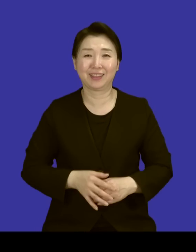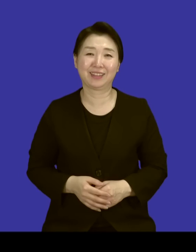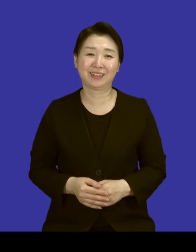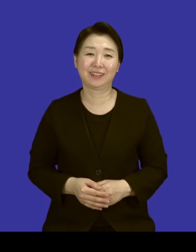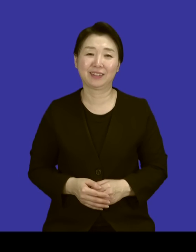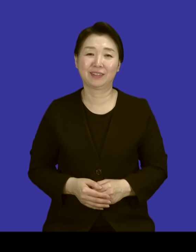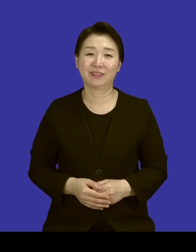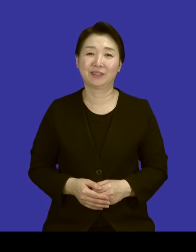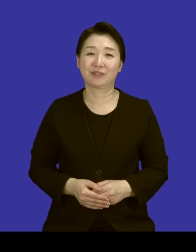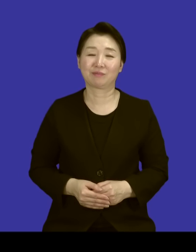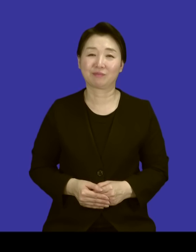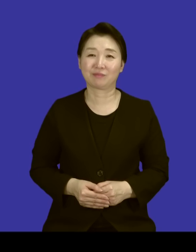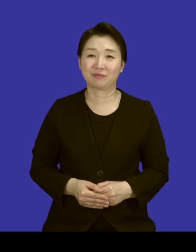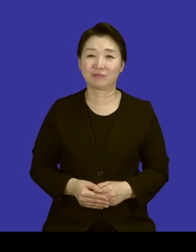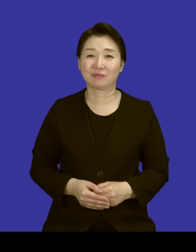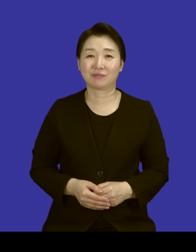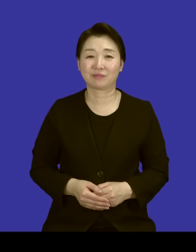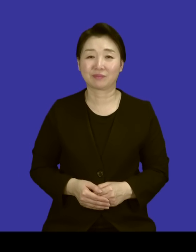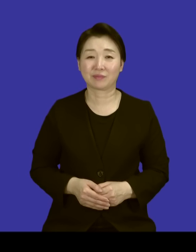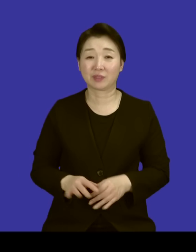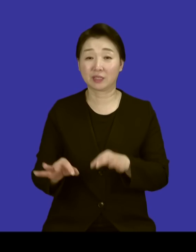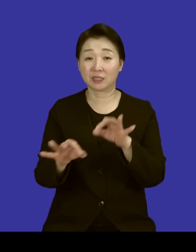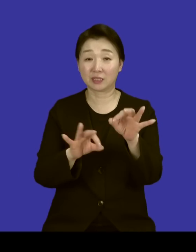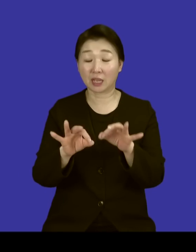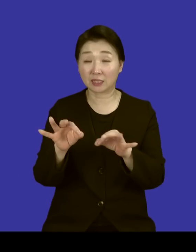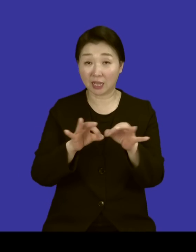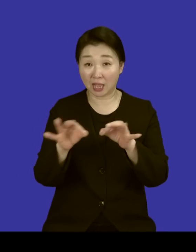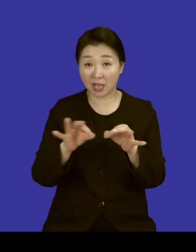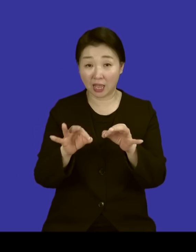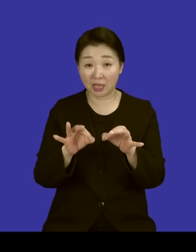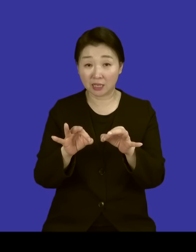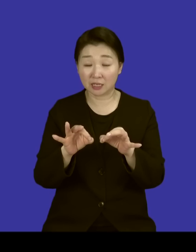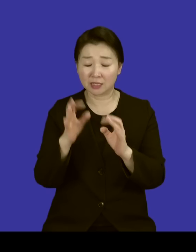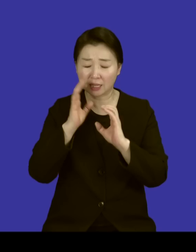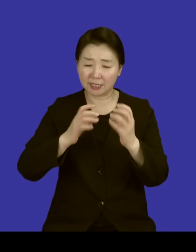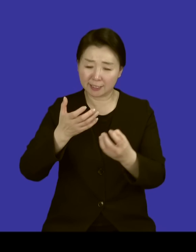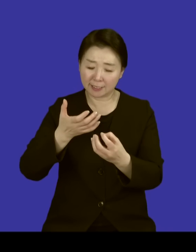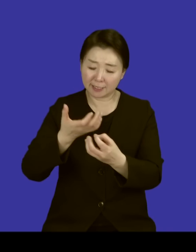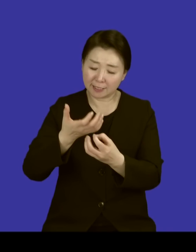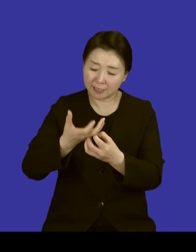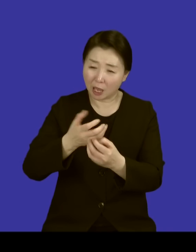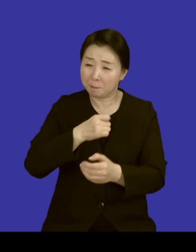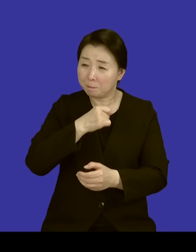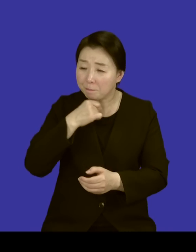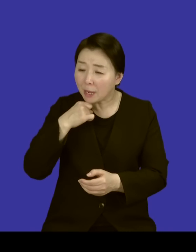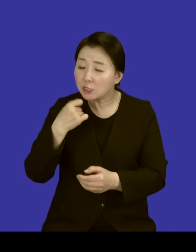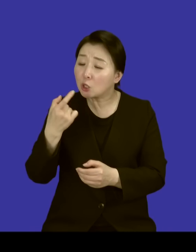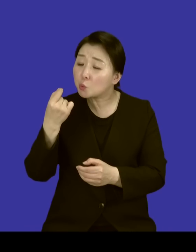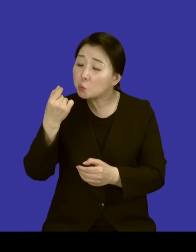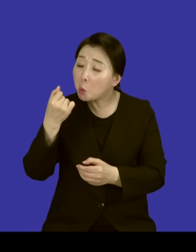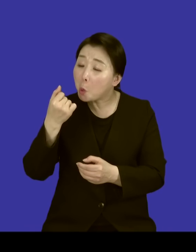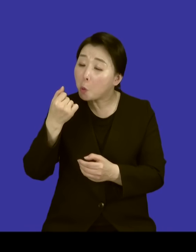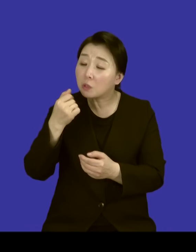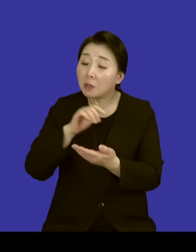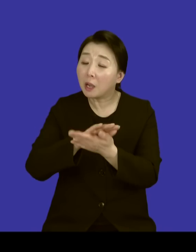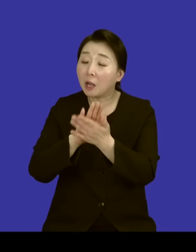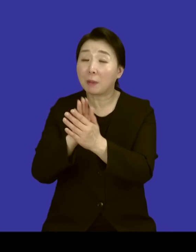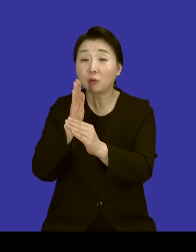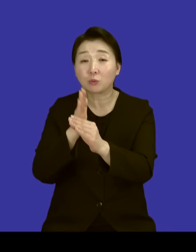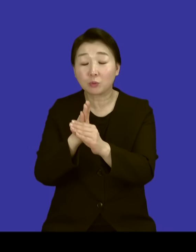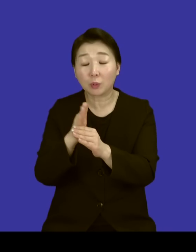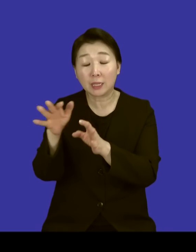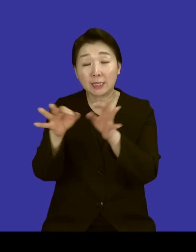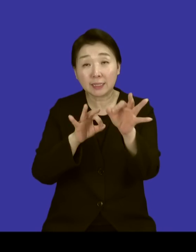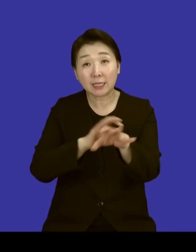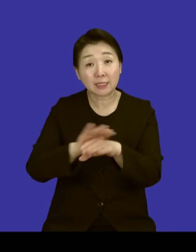예. 근데 장사가 갑자기 그쯤에 이제 찌개도 맛을 좀 만들기 시작할 쯤이었는데 장사가 갑자기 잘 된 계기가